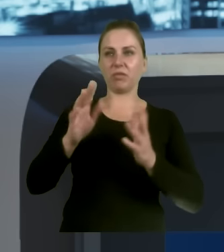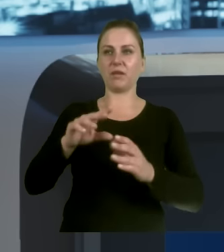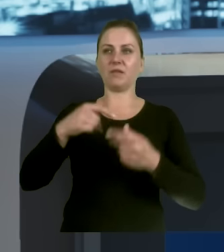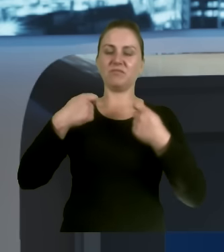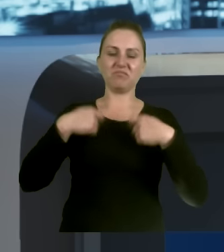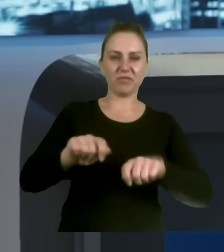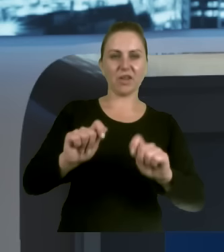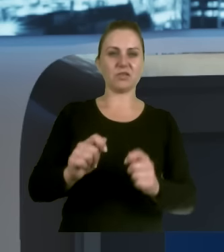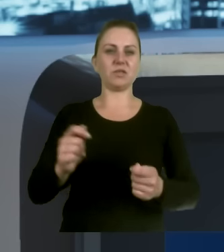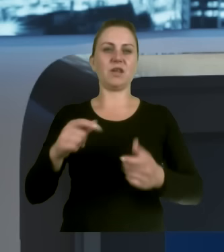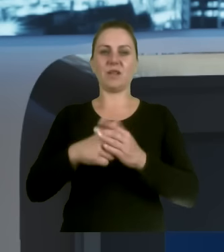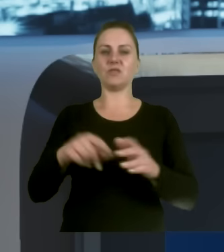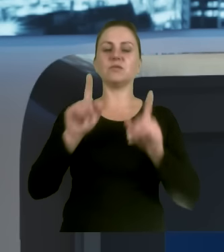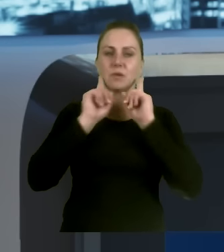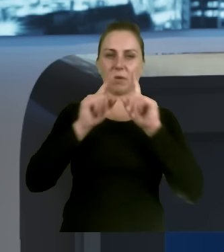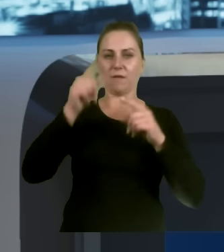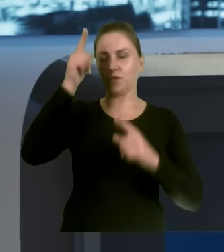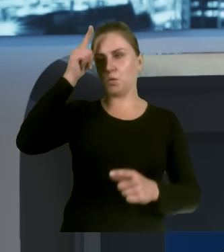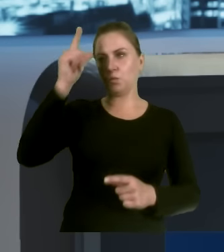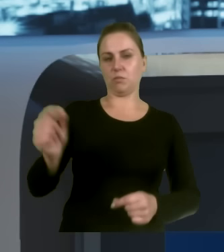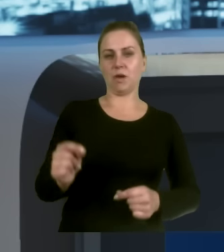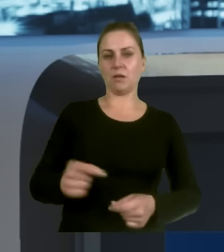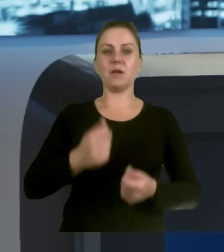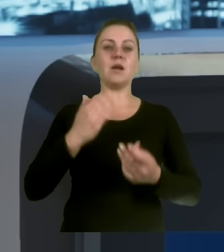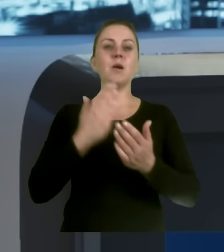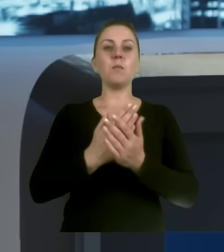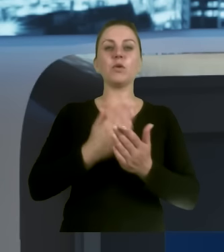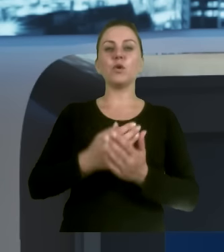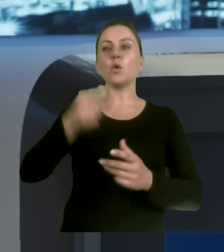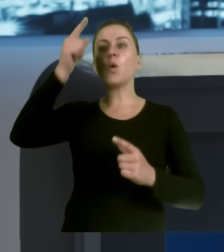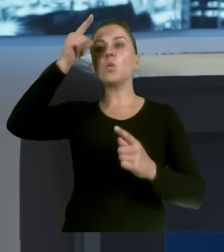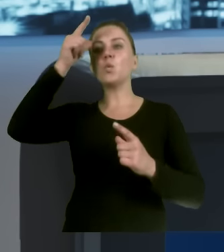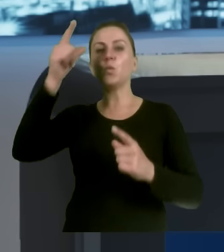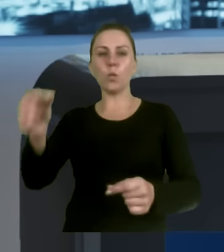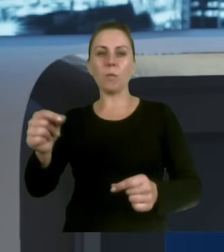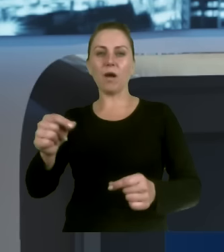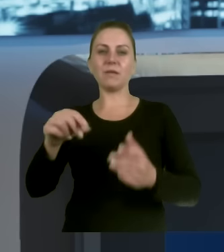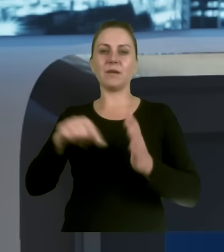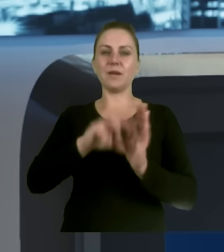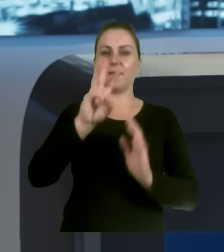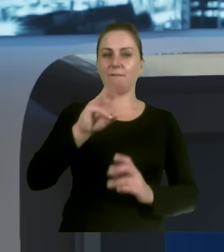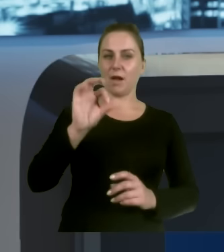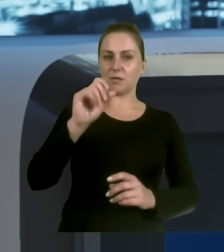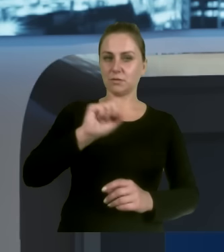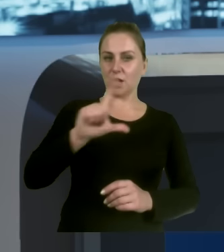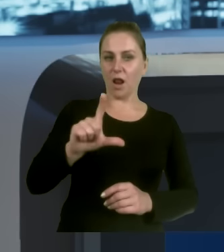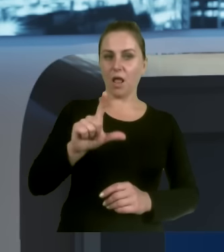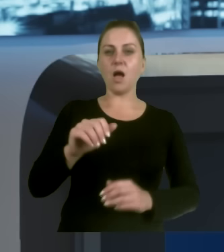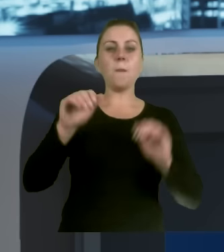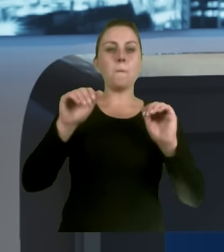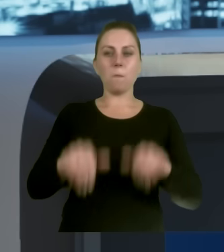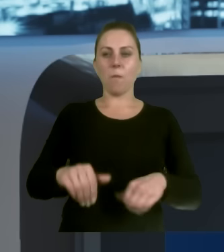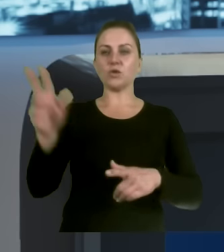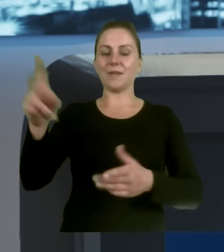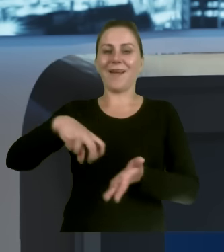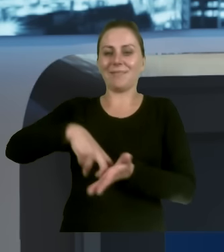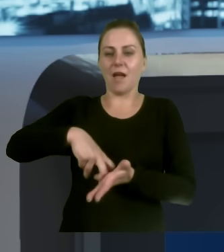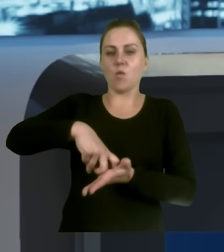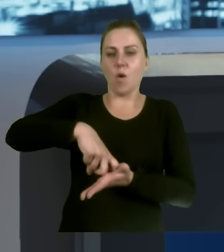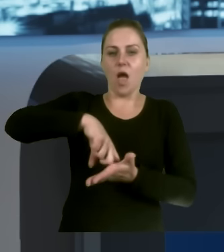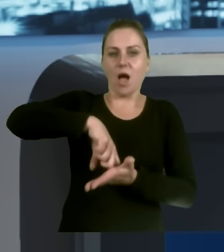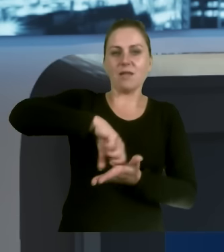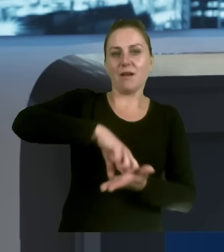i naprawdę tumany. Bo tylko tuman i kosmopolita i wasal może tak na kolanach iść i grzbiet